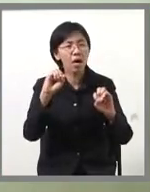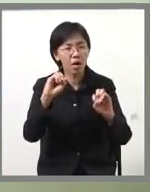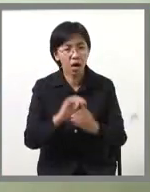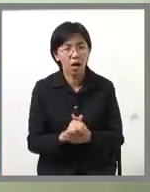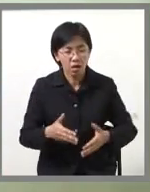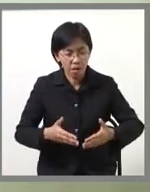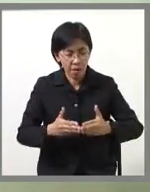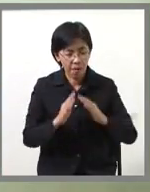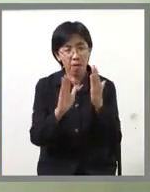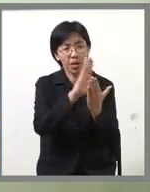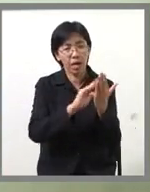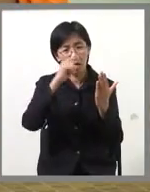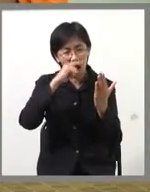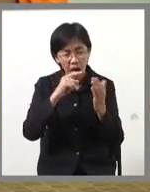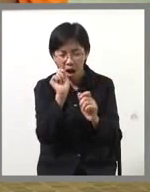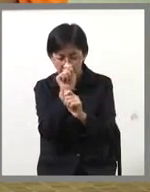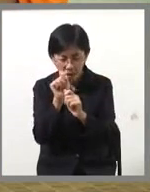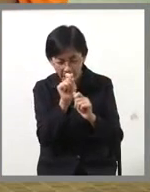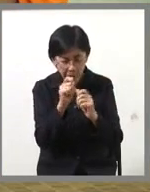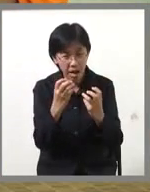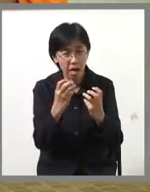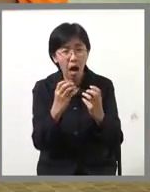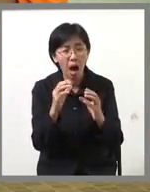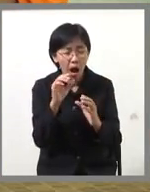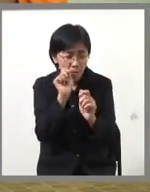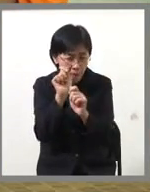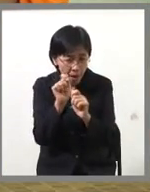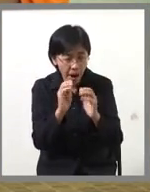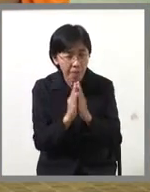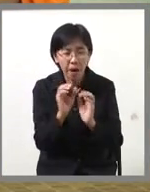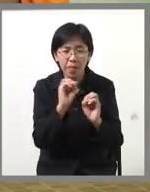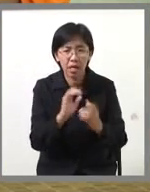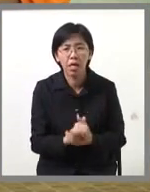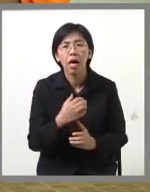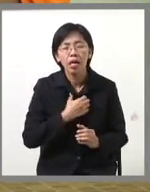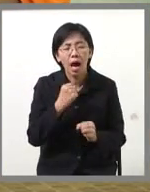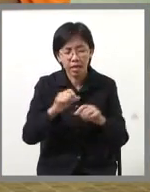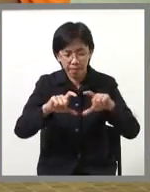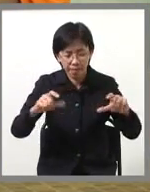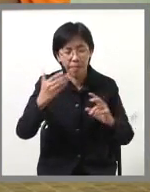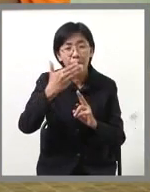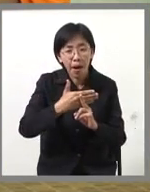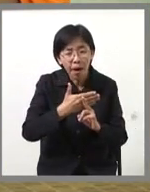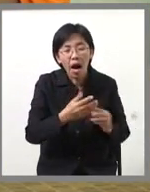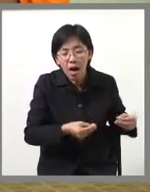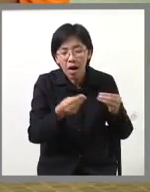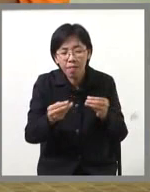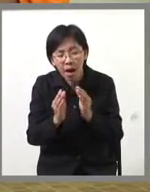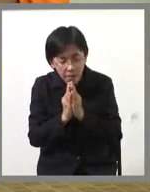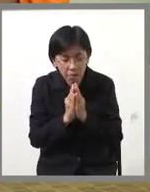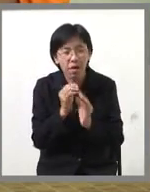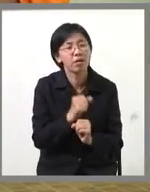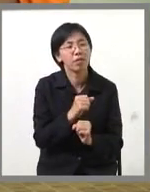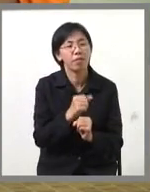าตั้งแต่ตั้งประเทศไทยจะให้ช่วยกันจัดเป็นพระป่ามาทอดซึ่งเราสาม